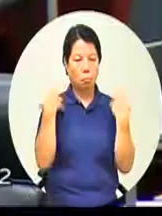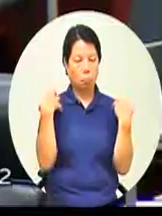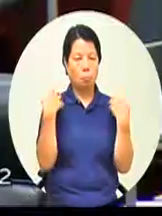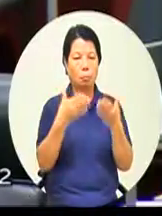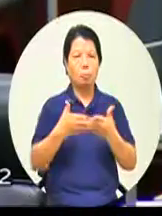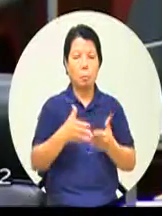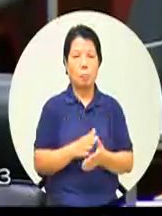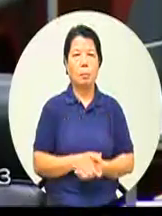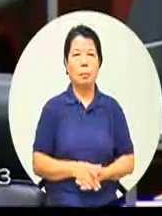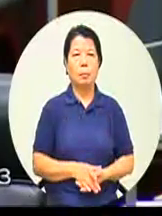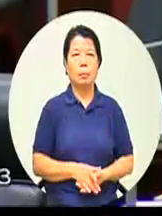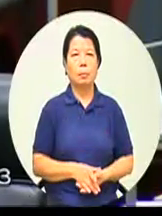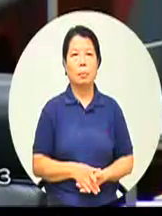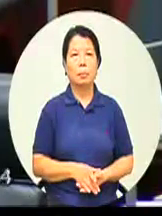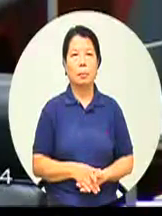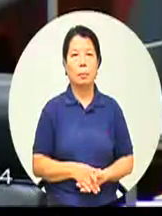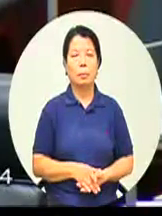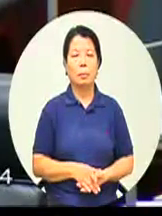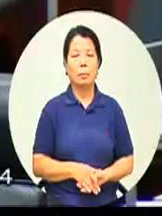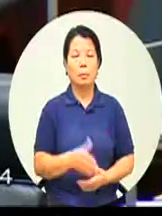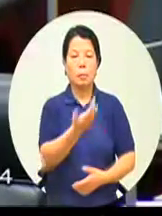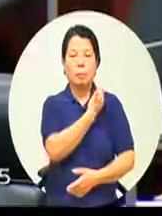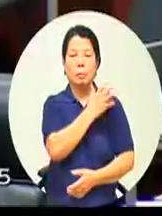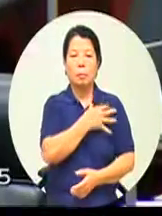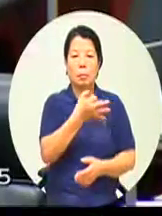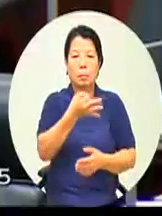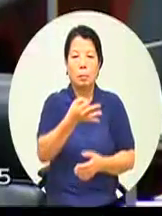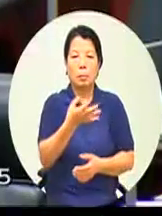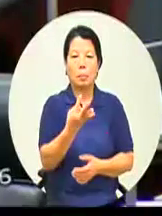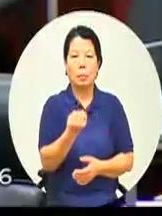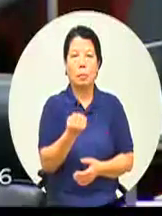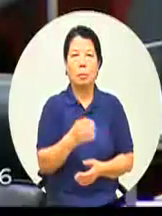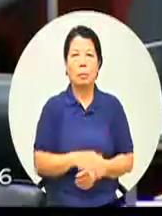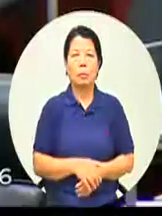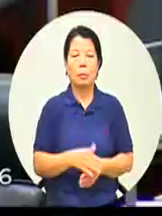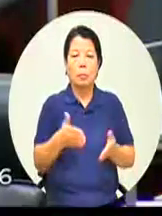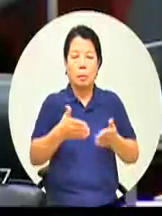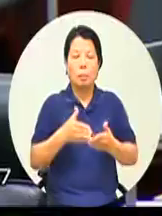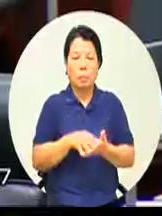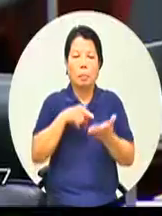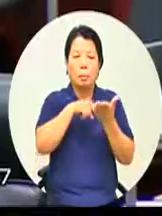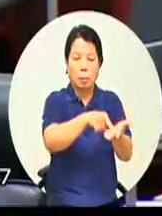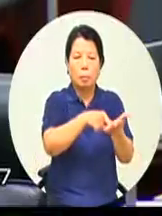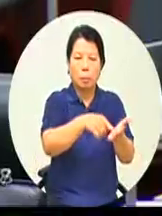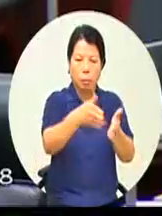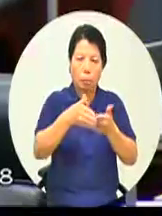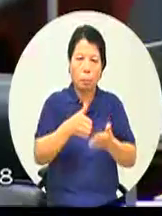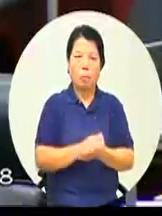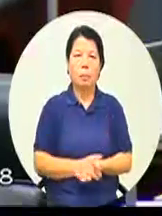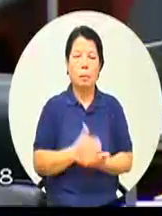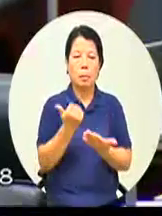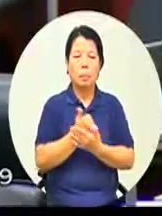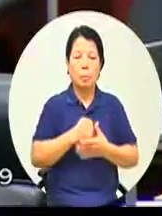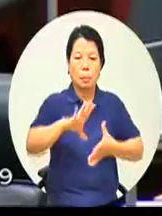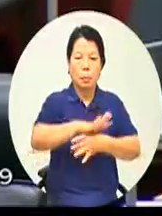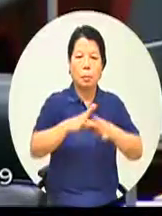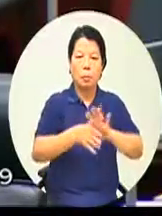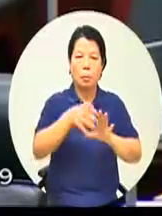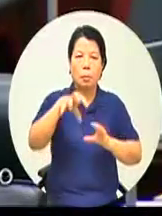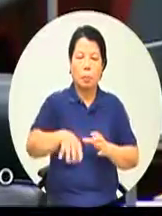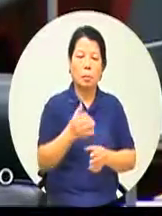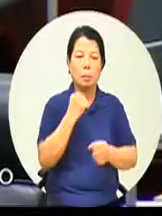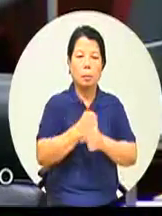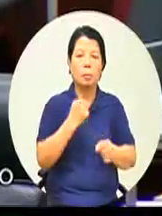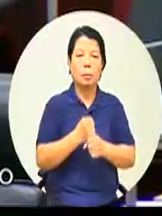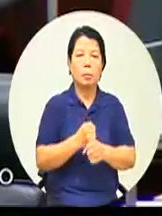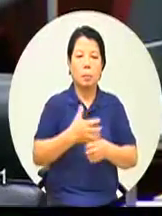爱承担啊。所以哦，不管经费多大。咱嘛是要给争取到位，所以请咱文化局的工作团